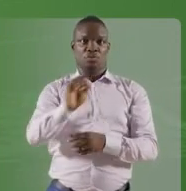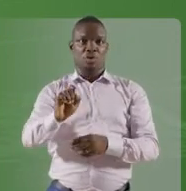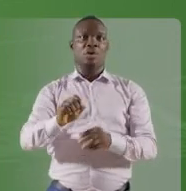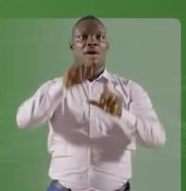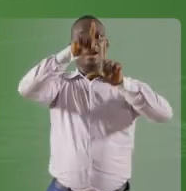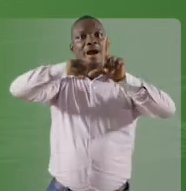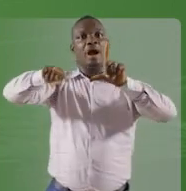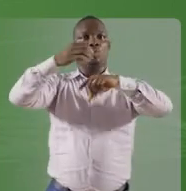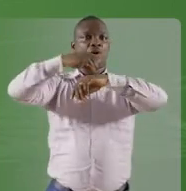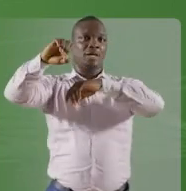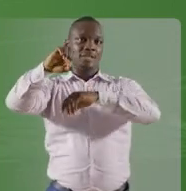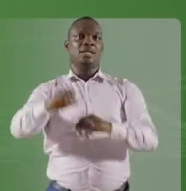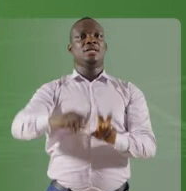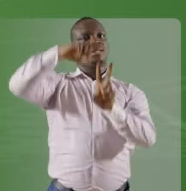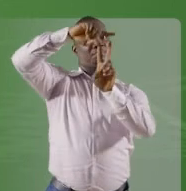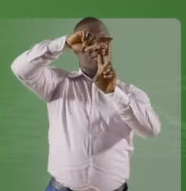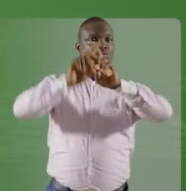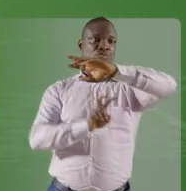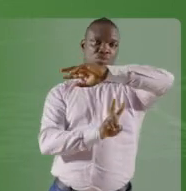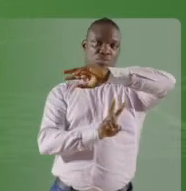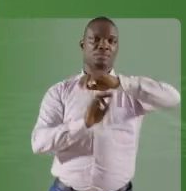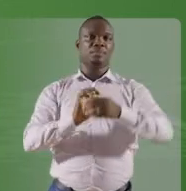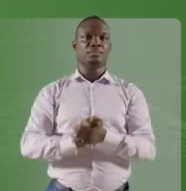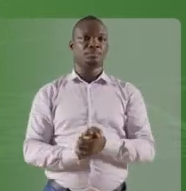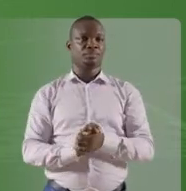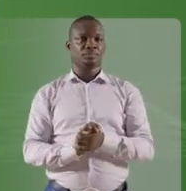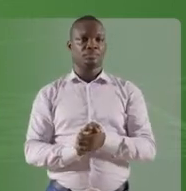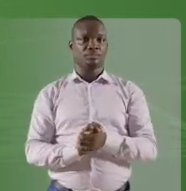pi sur 2. Et donc,